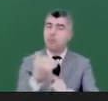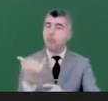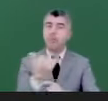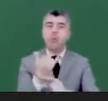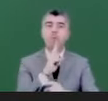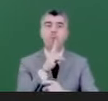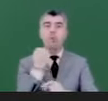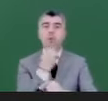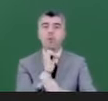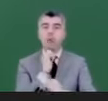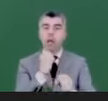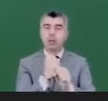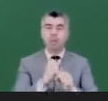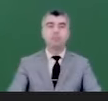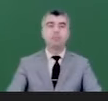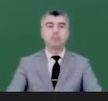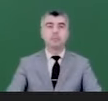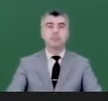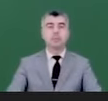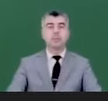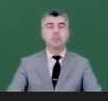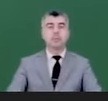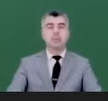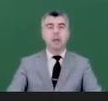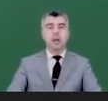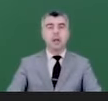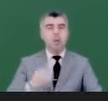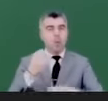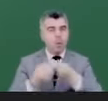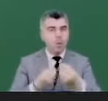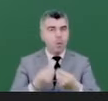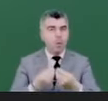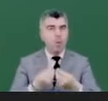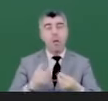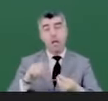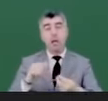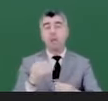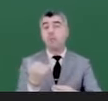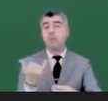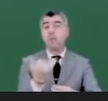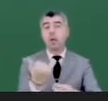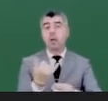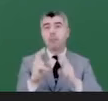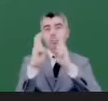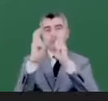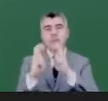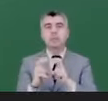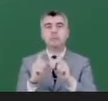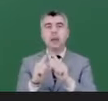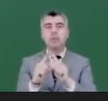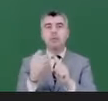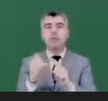قامت به هذه الحكومه ثم كين هو مهم جدا هو تخفيض الضريبه على